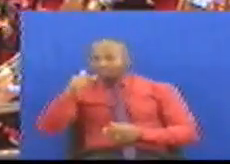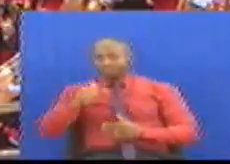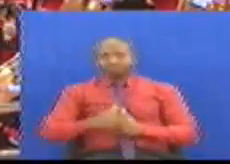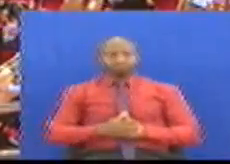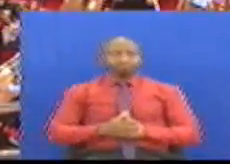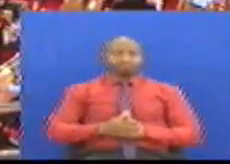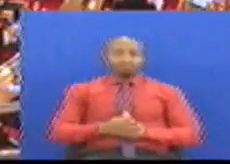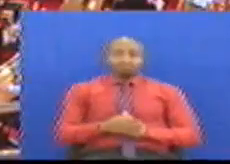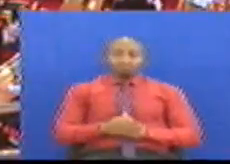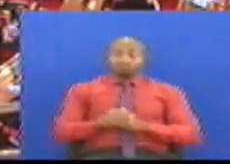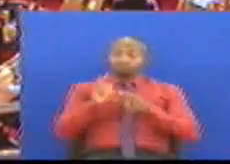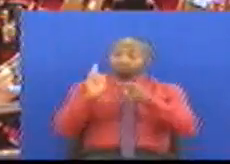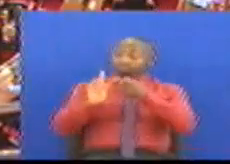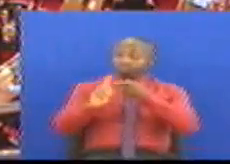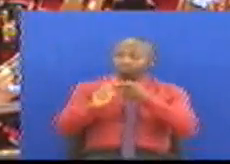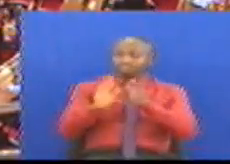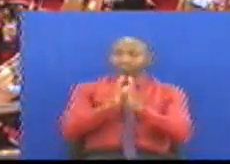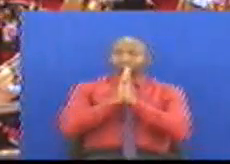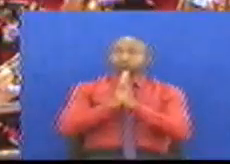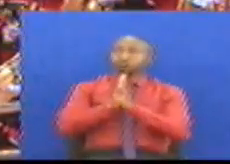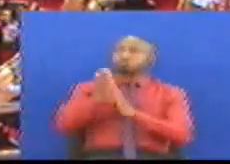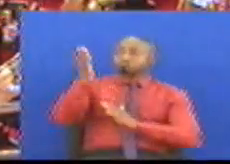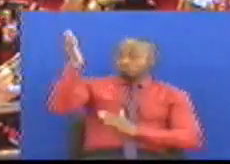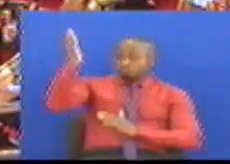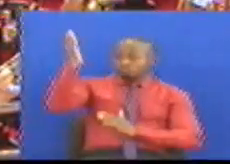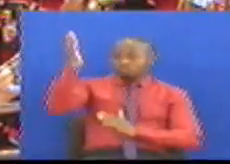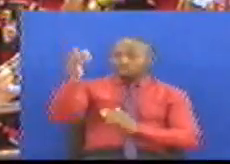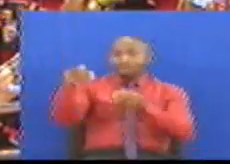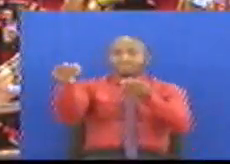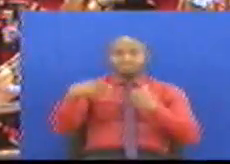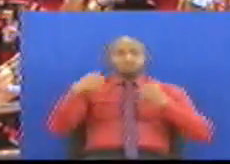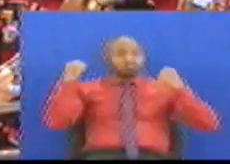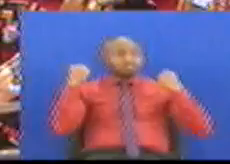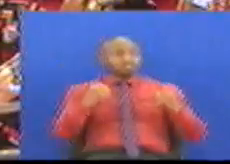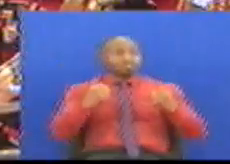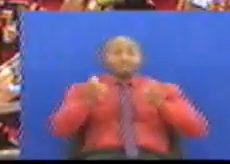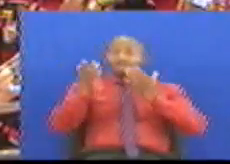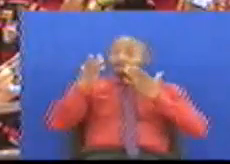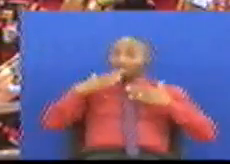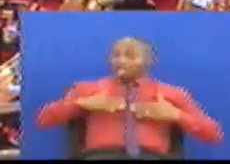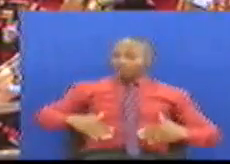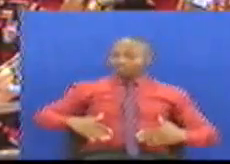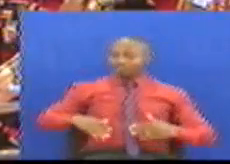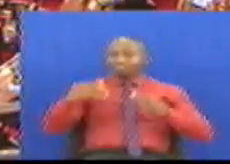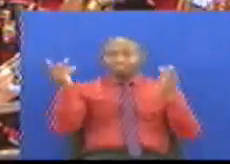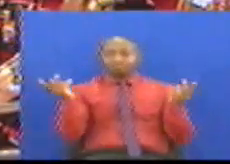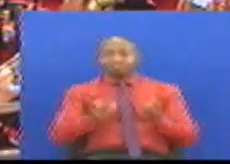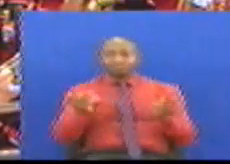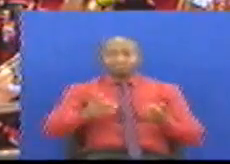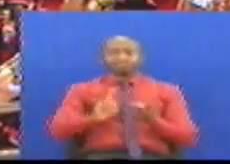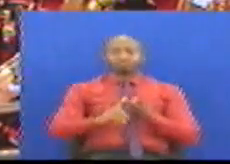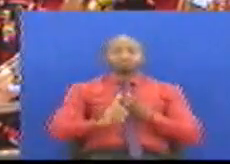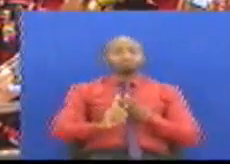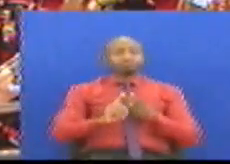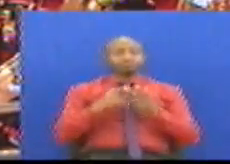Kwanza nimshukuru Mwenyezi Mungu pia kwa kunipa uzima na afya. Lakini pia Mheshimiwa Naibu Spika, itoshe